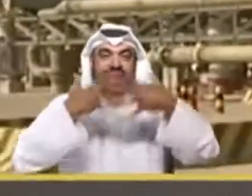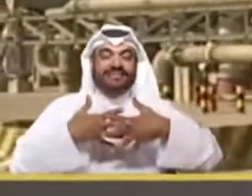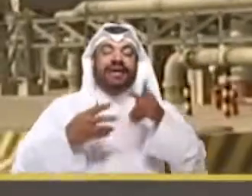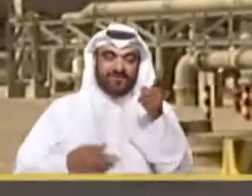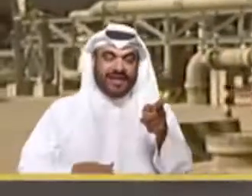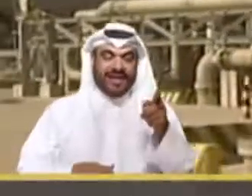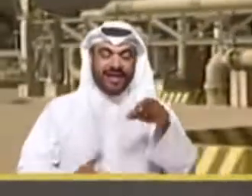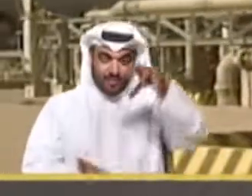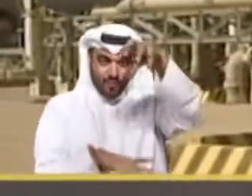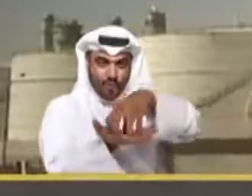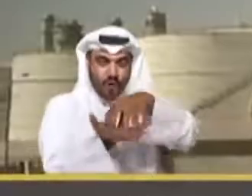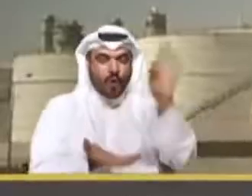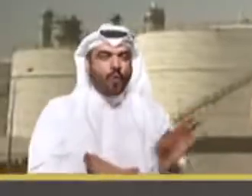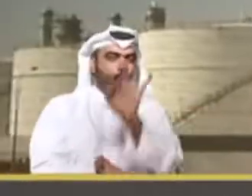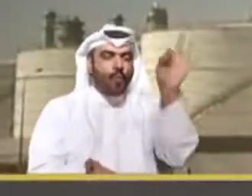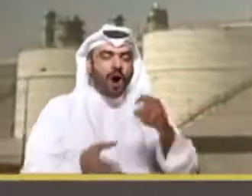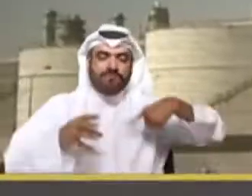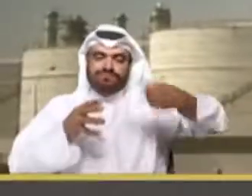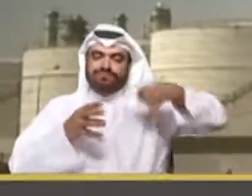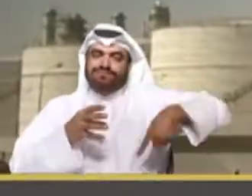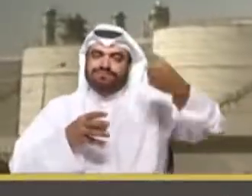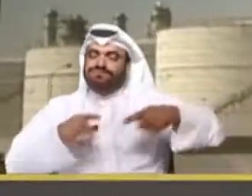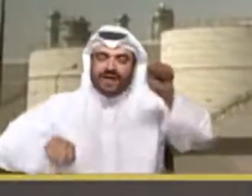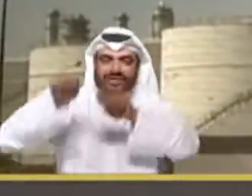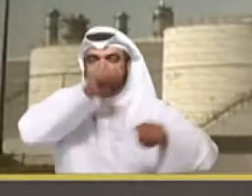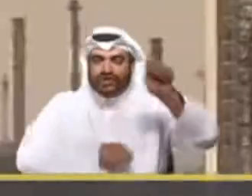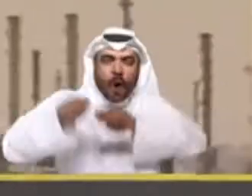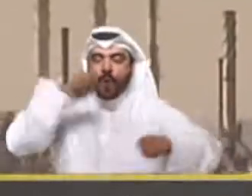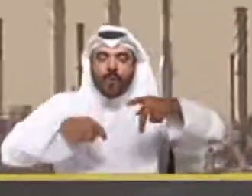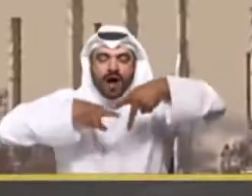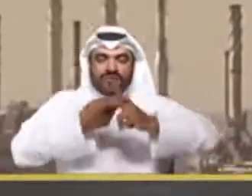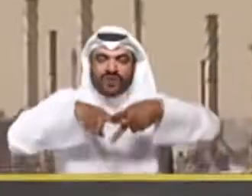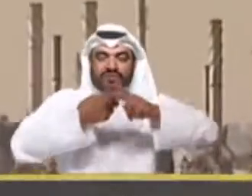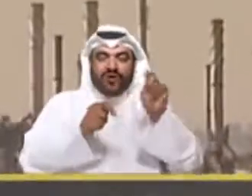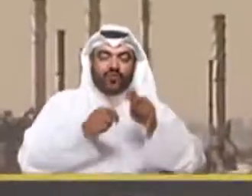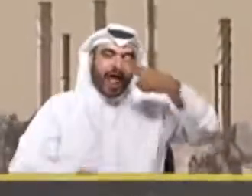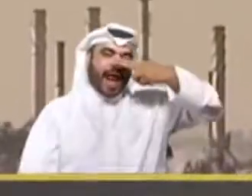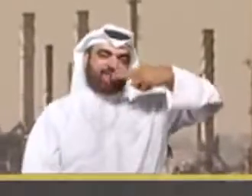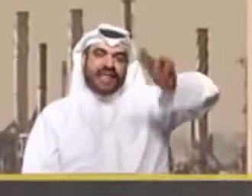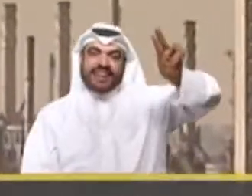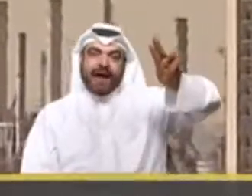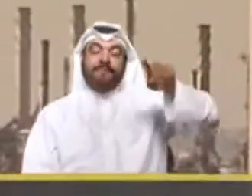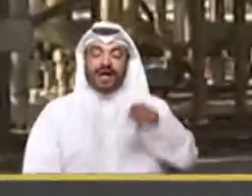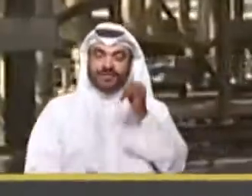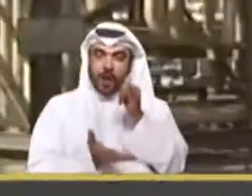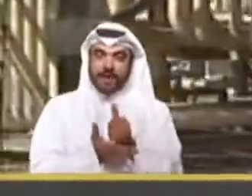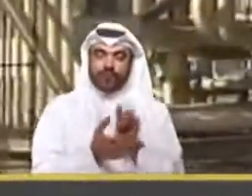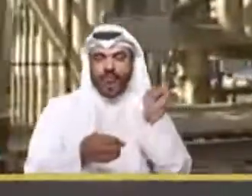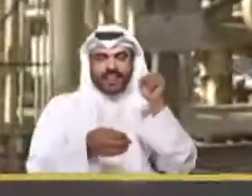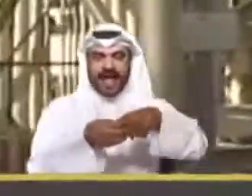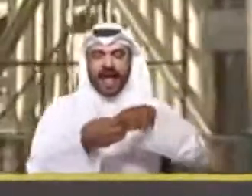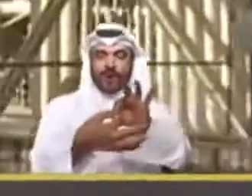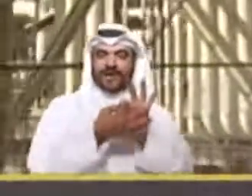أن مصفات فيتنام تعتبر من المشاريع الحيوية التي تنفذها شركة البترول الكويتية العالمية في